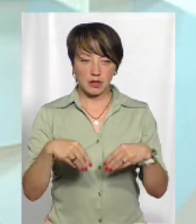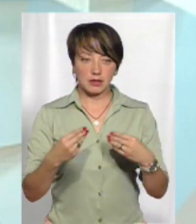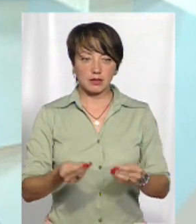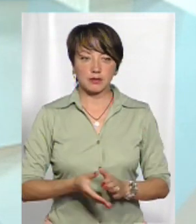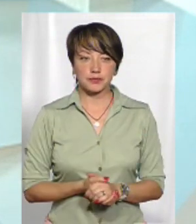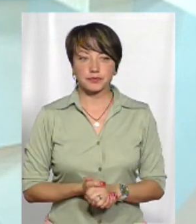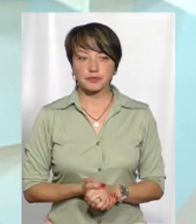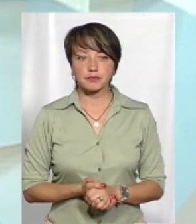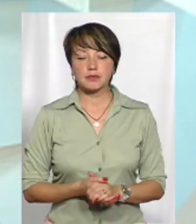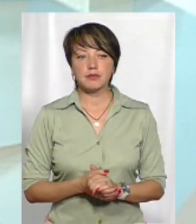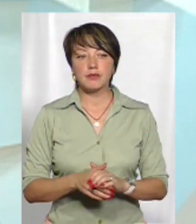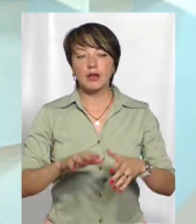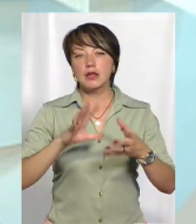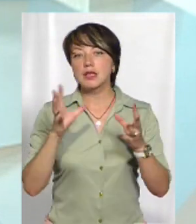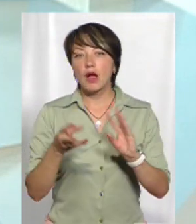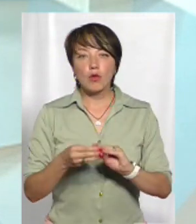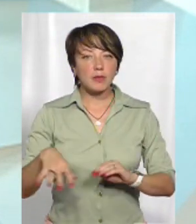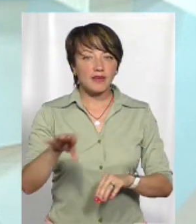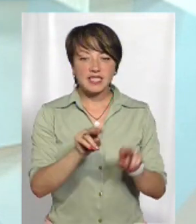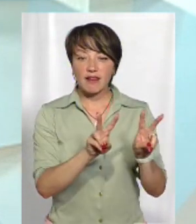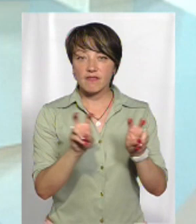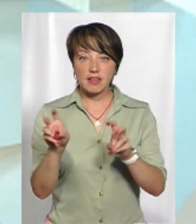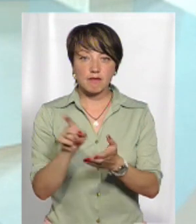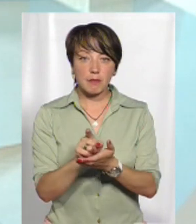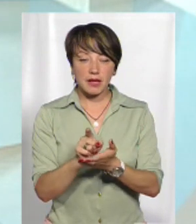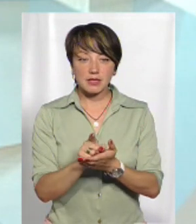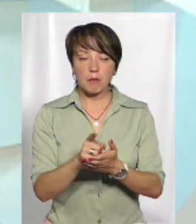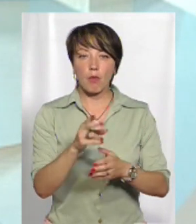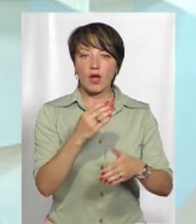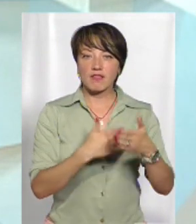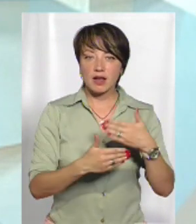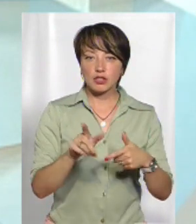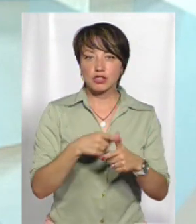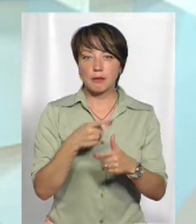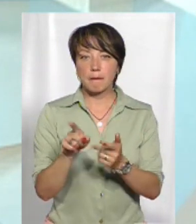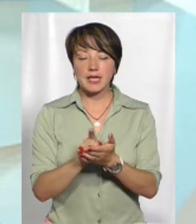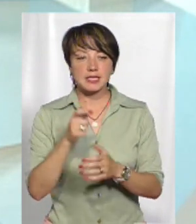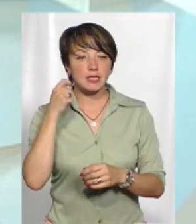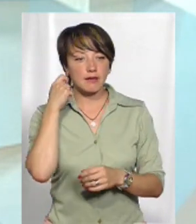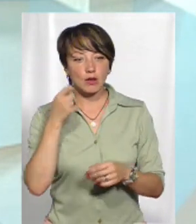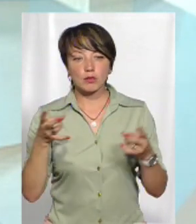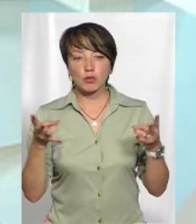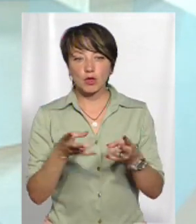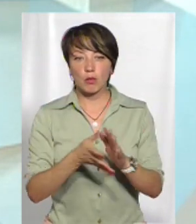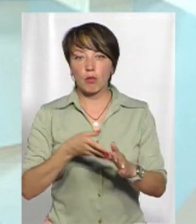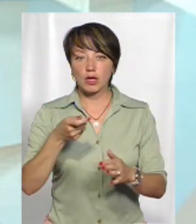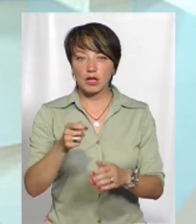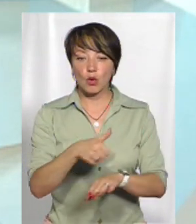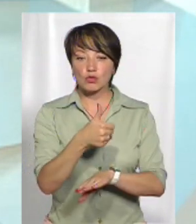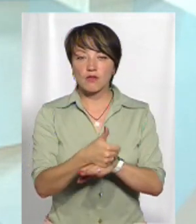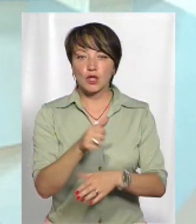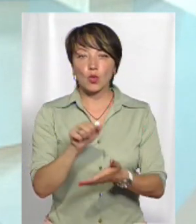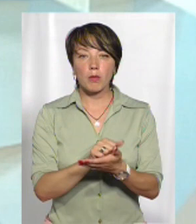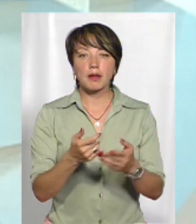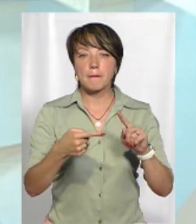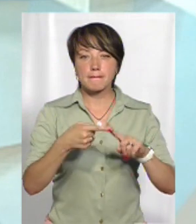надати. Загалом, майже для всіх видів пенсії, для пенсії по інвалідності чи для пенсії за віком, необхідно подати основні